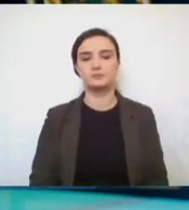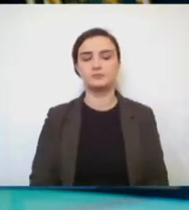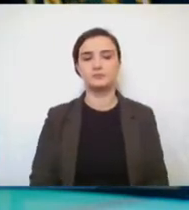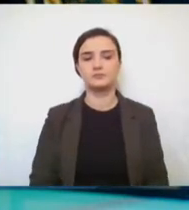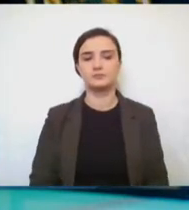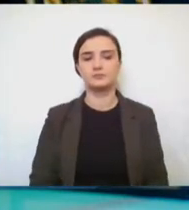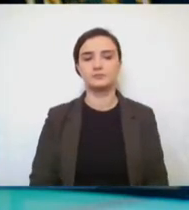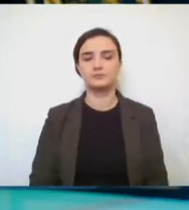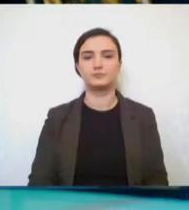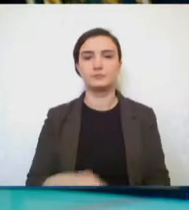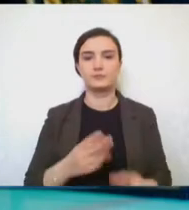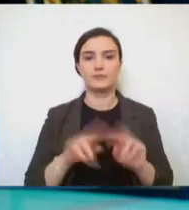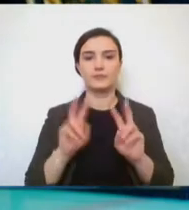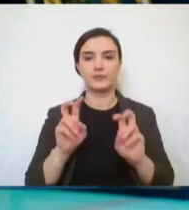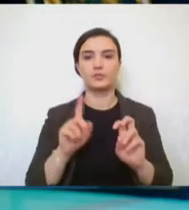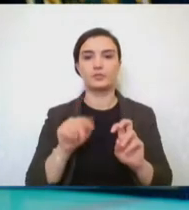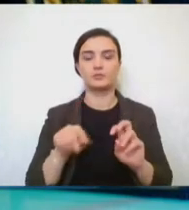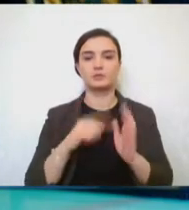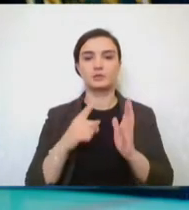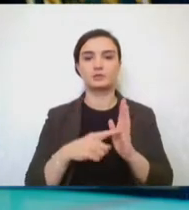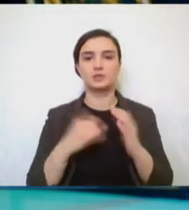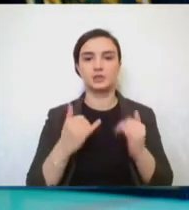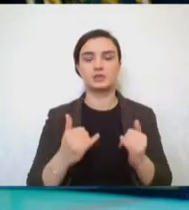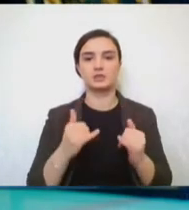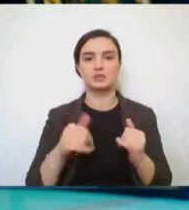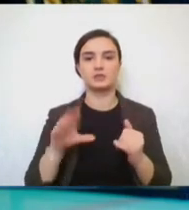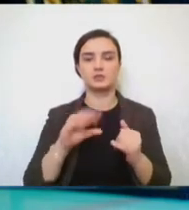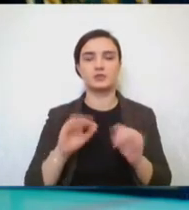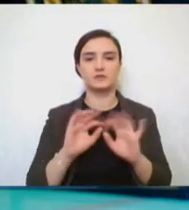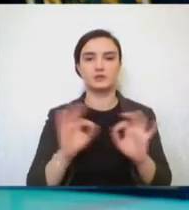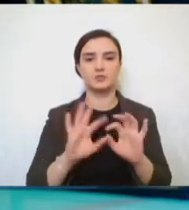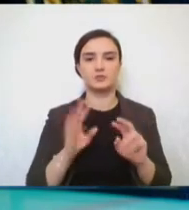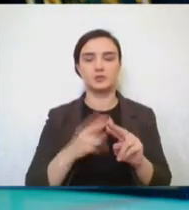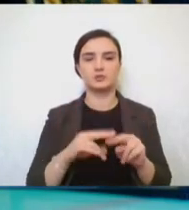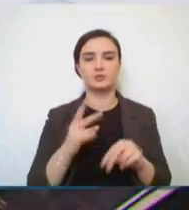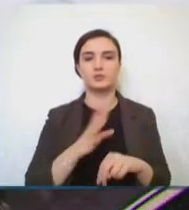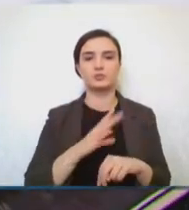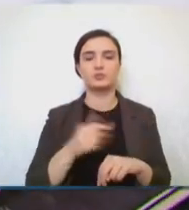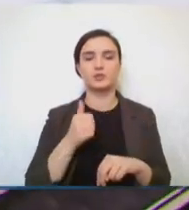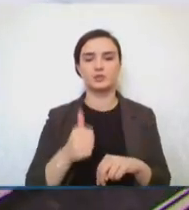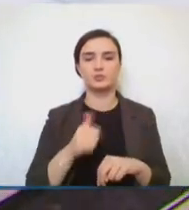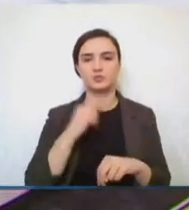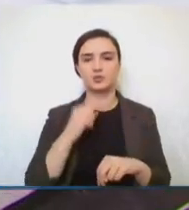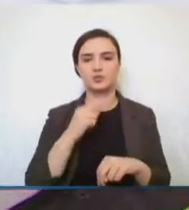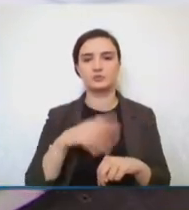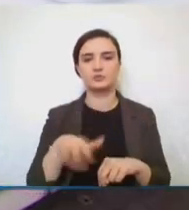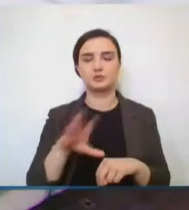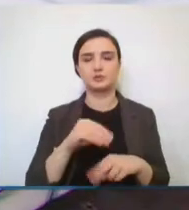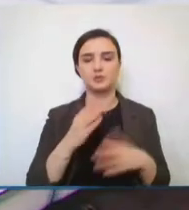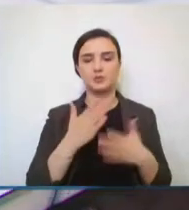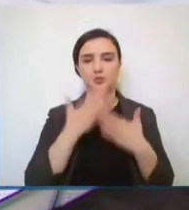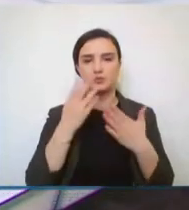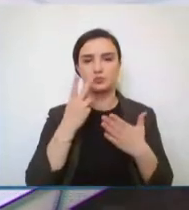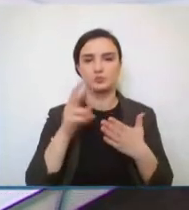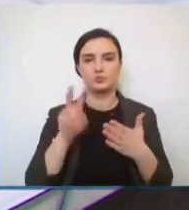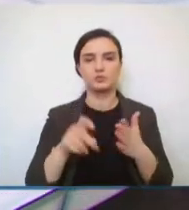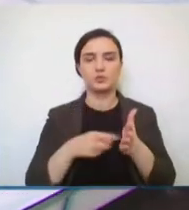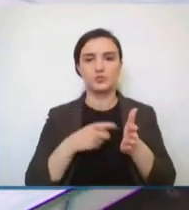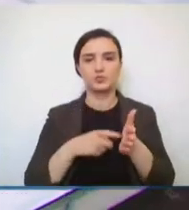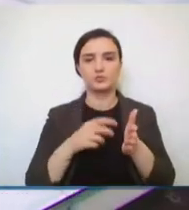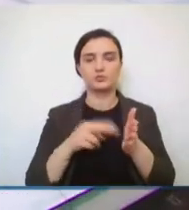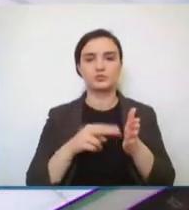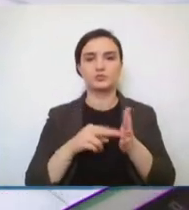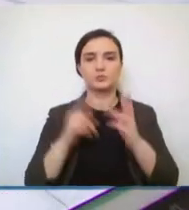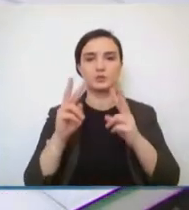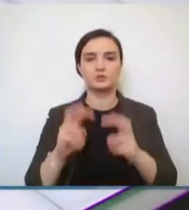რომ ამ საკითხზე ეხლა მით უმეტეს არ ვისაუბროთ. ეს უნდა იყოს კარგად ყურადღებით გამოკითხული პაციენტი, შეფასებული და იმის მერე